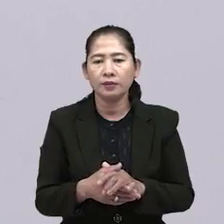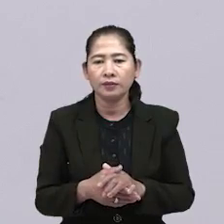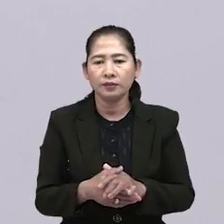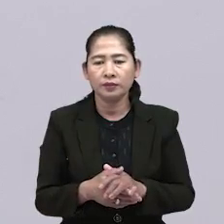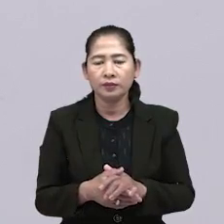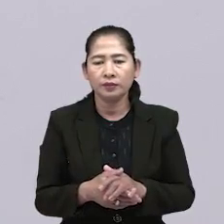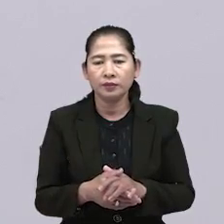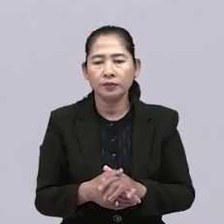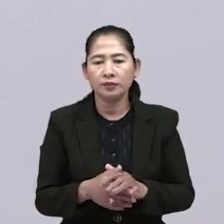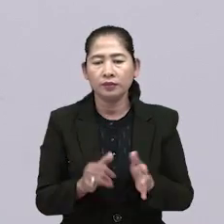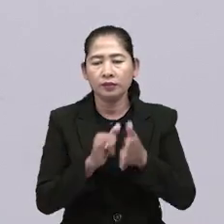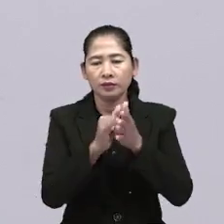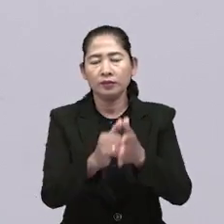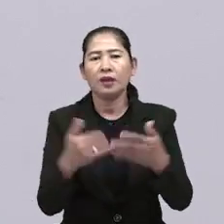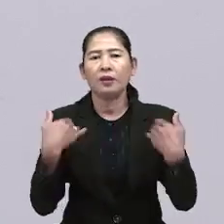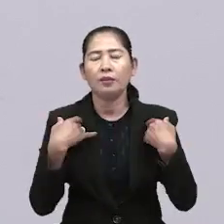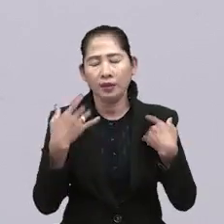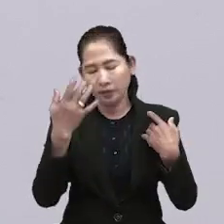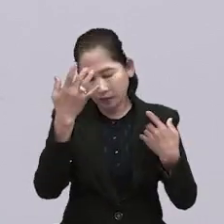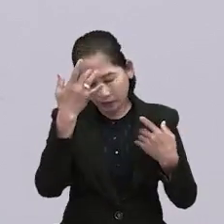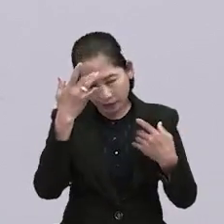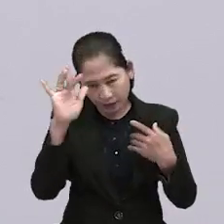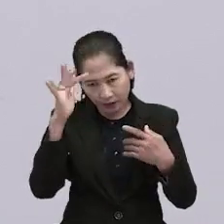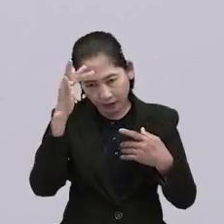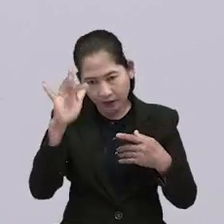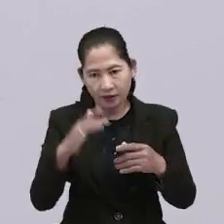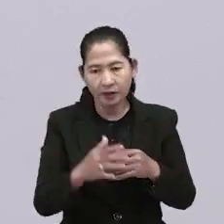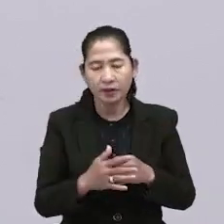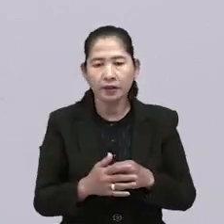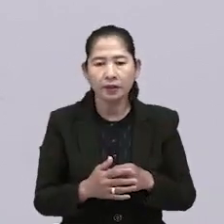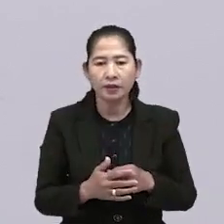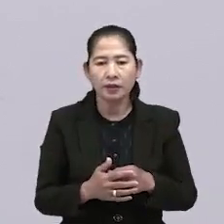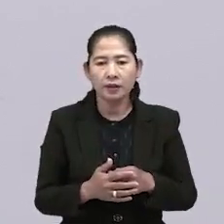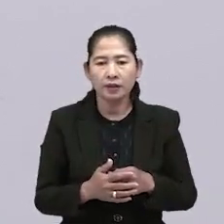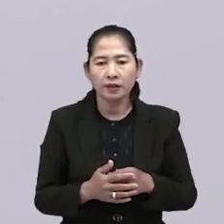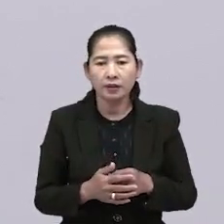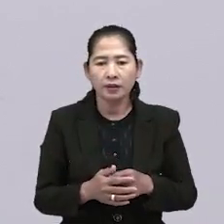យដែលមានប្រាជ្ញា